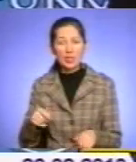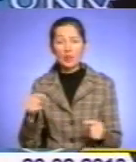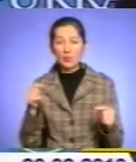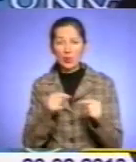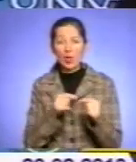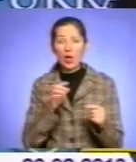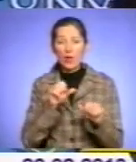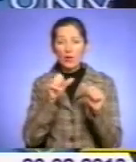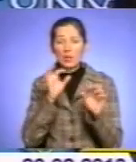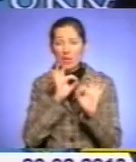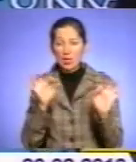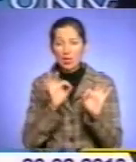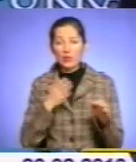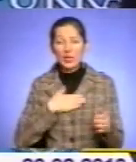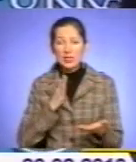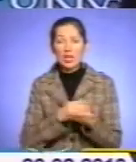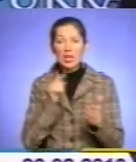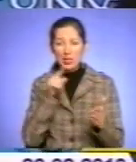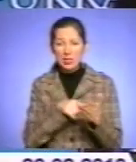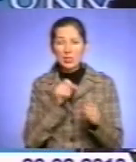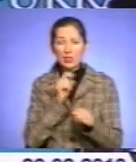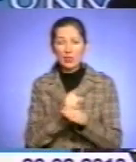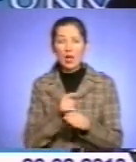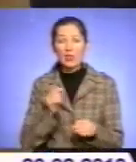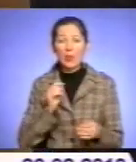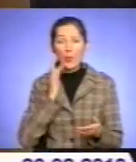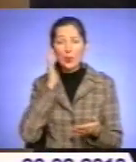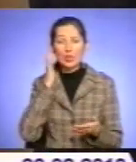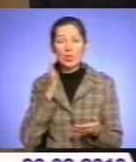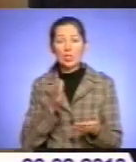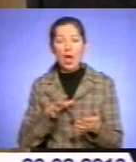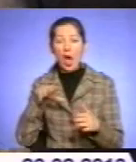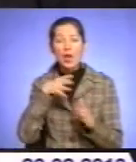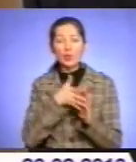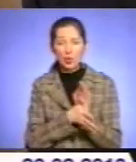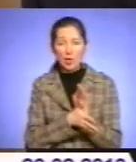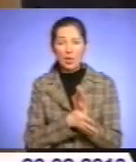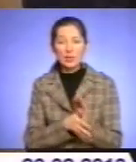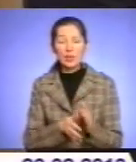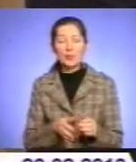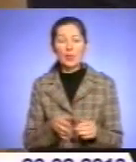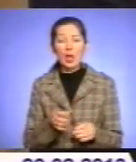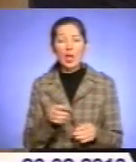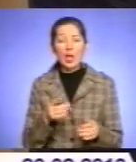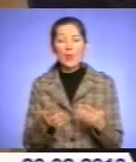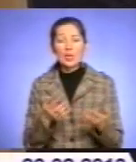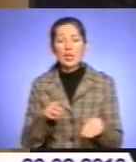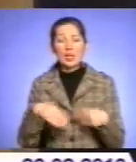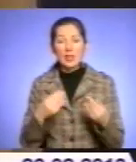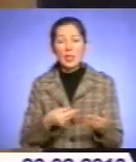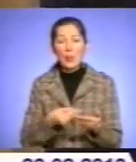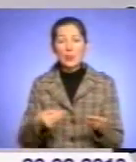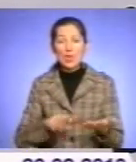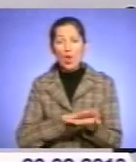це політична асоціація і економічна інтеграція. Наймовірніша дата підписання угоди – Вільнюський саміт